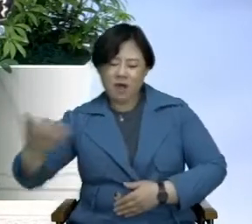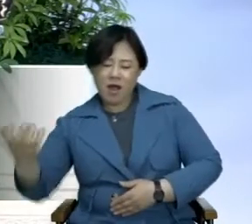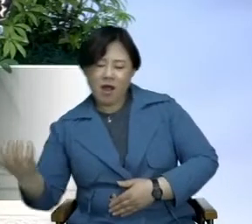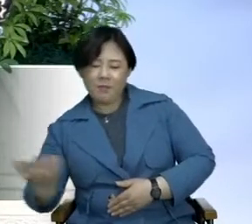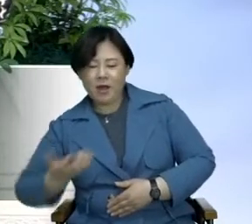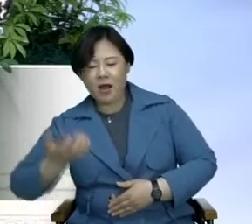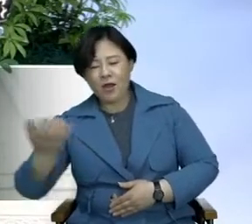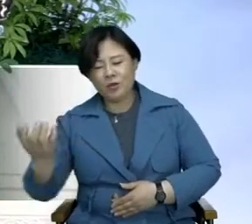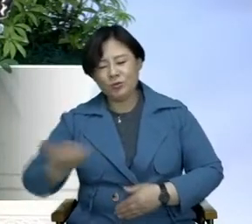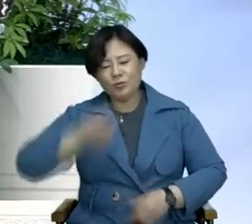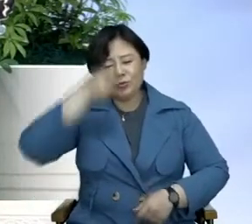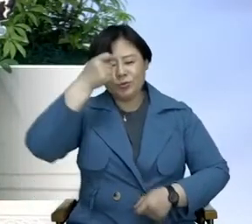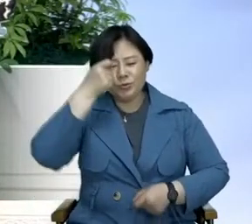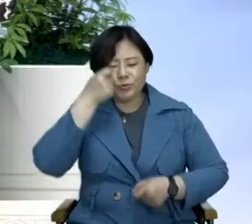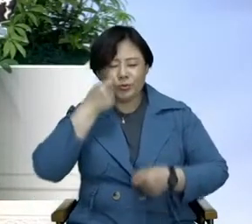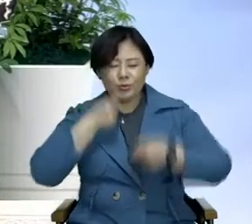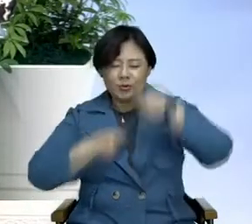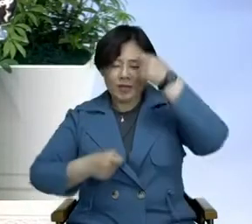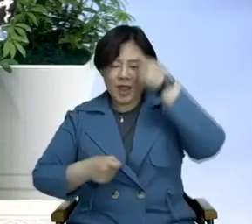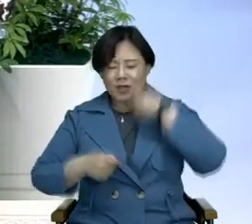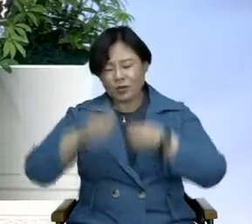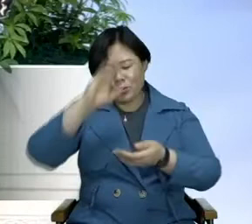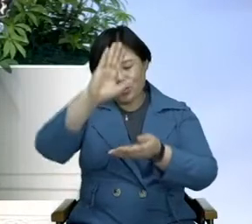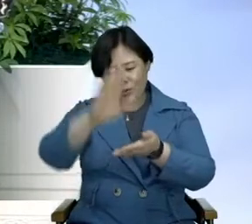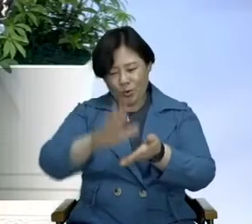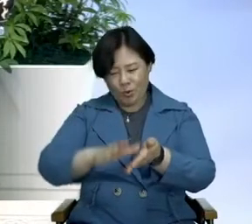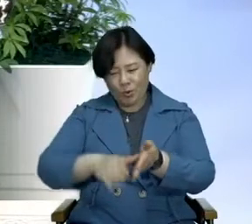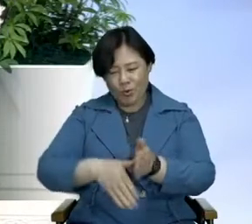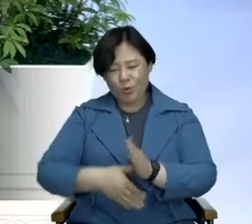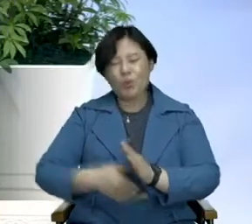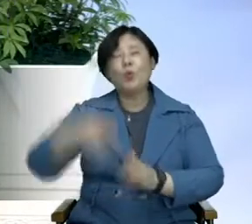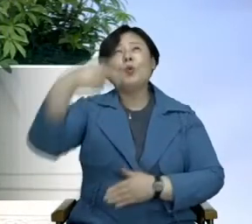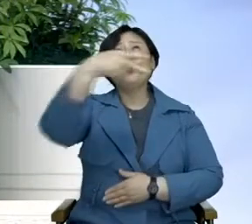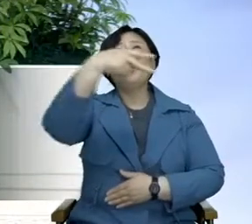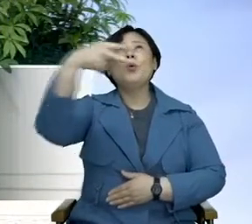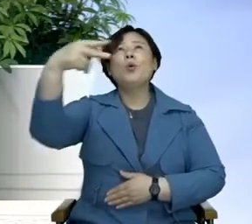마음 아파울 때도